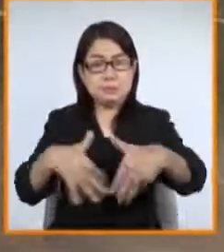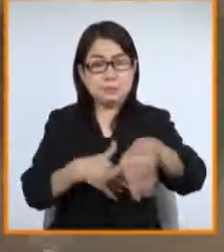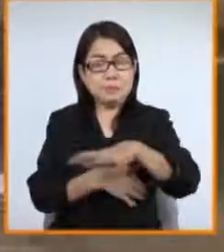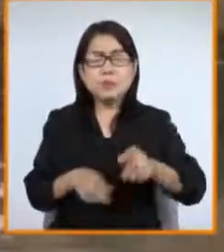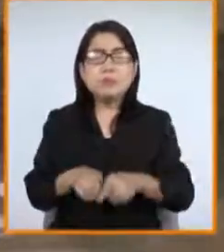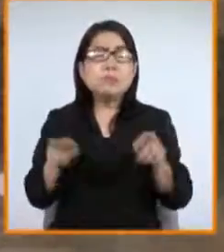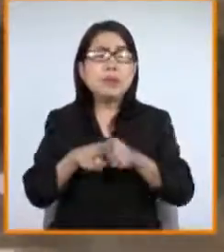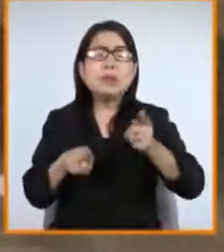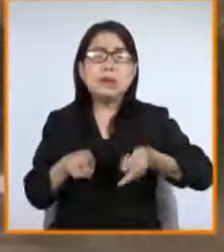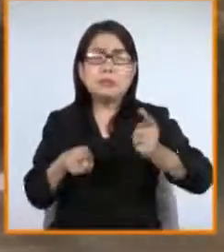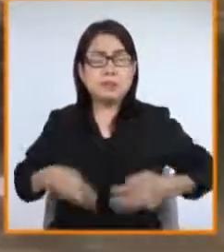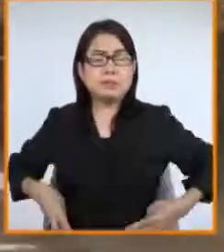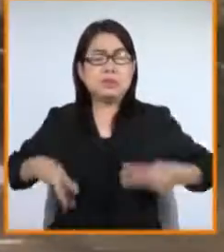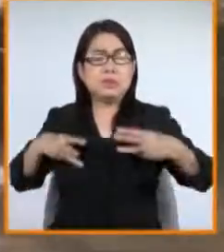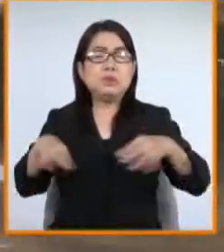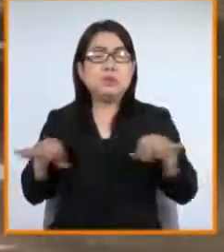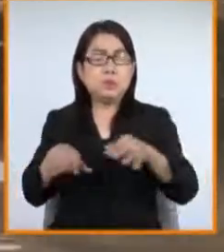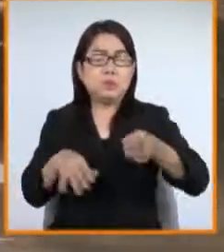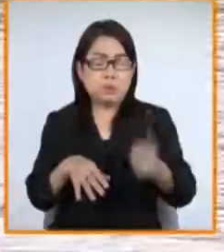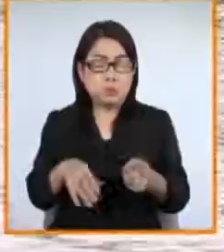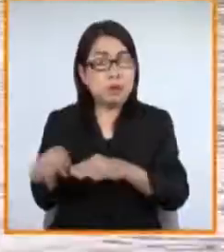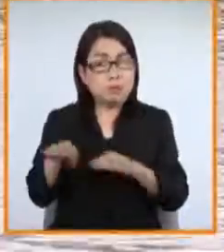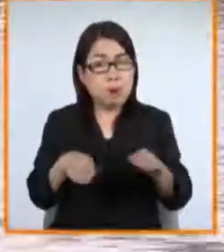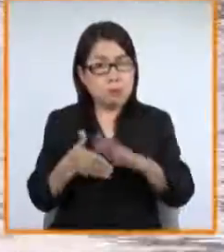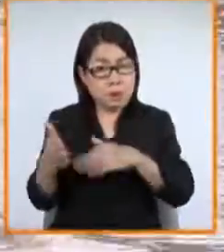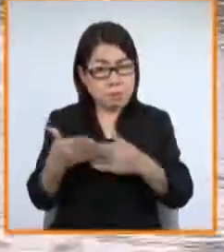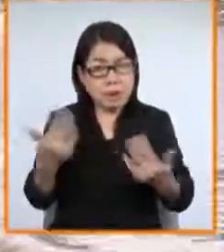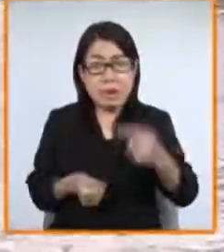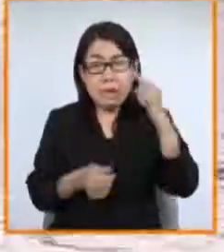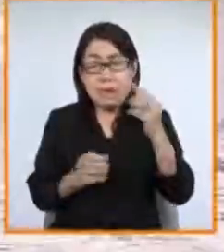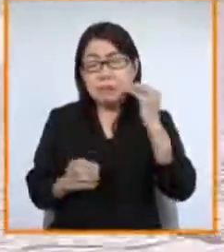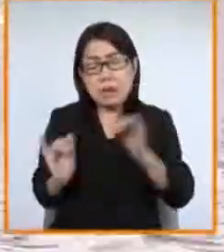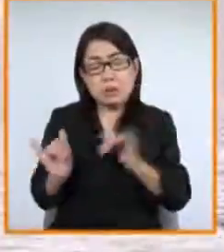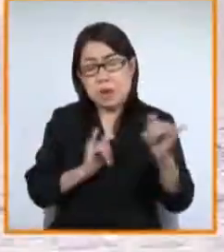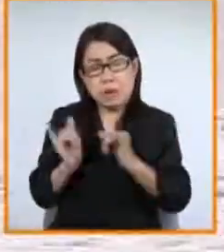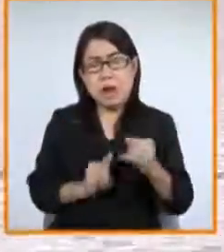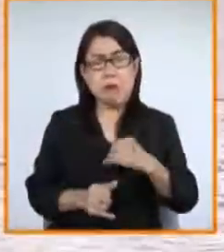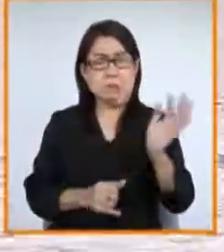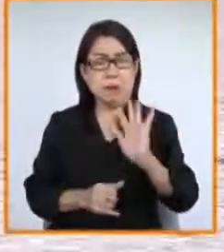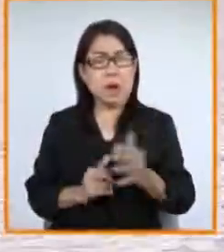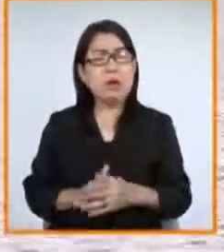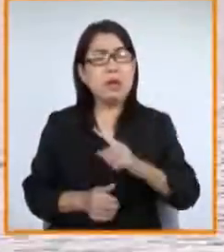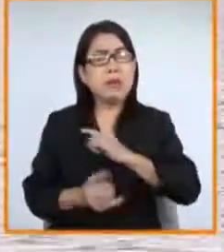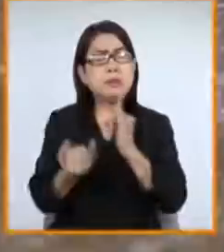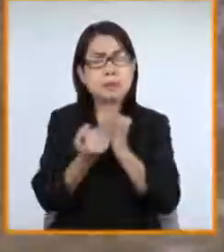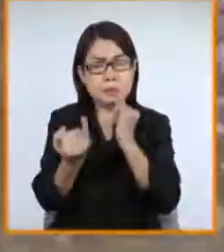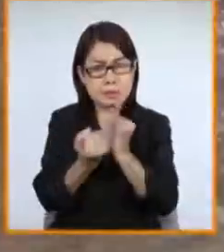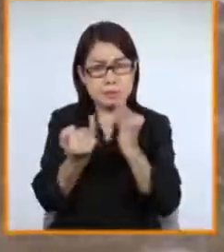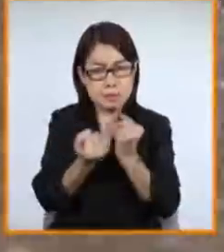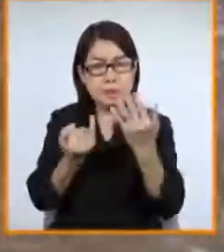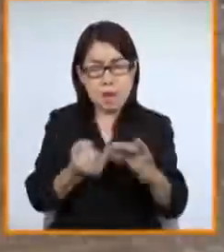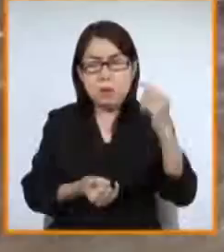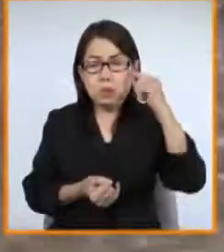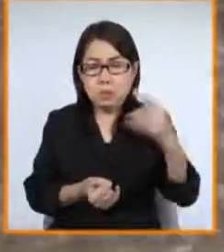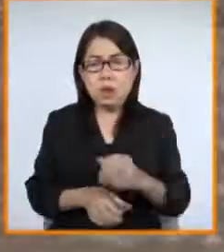ชีวิตอยู่บนพื้นที่ดั้งเดิมด้วยความเตรียมพร้อมโดยไม่คิดที่จะย้ายหนีไปที่ไหนเพราะพวกเขาสามารถปรับตัวอยู่กับสภาพแวดล้อมอย่างรู้เท่าทัน